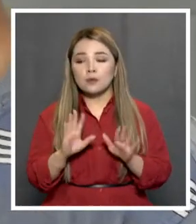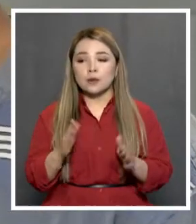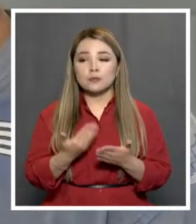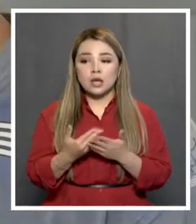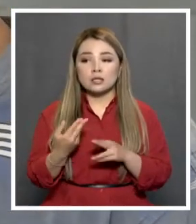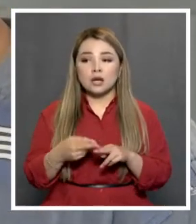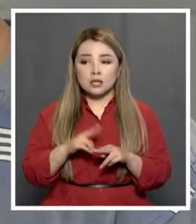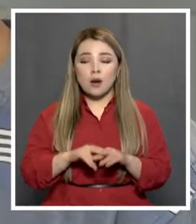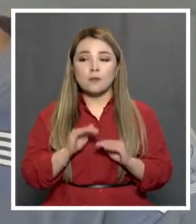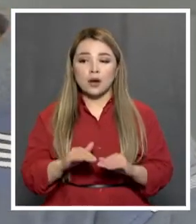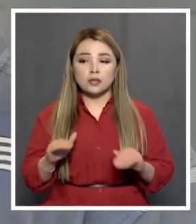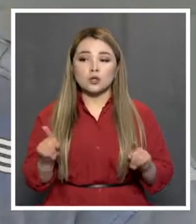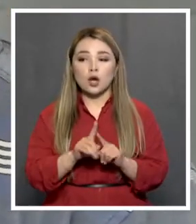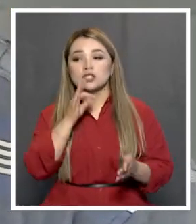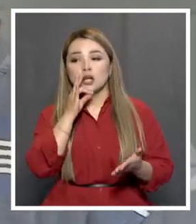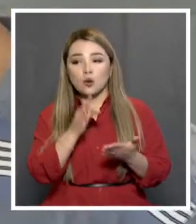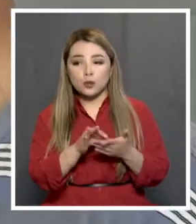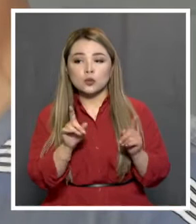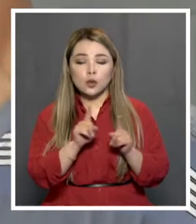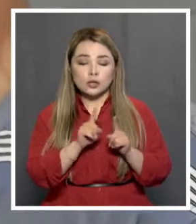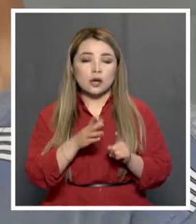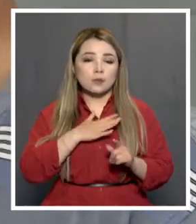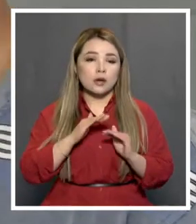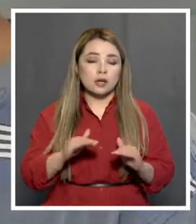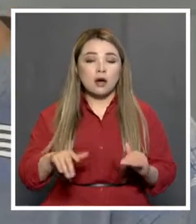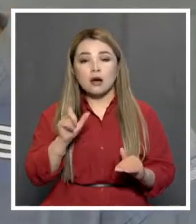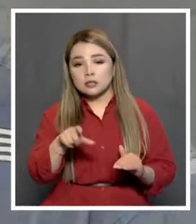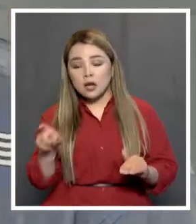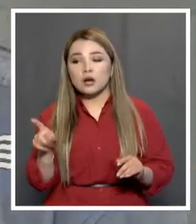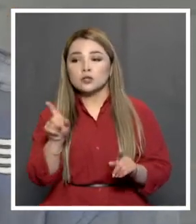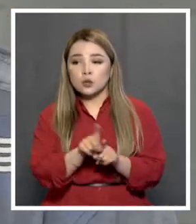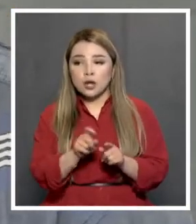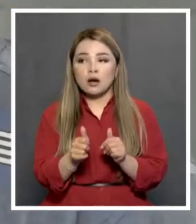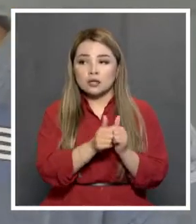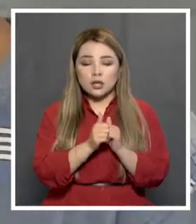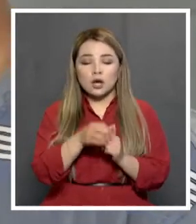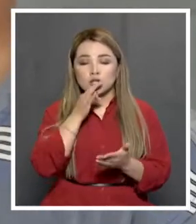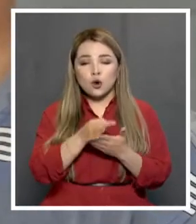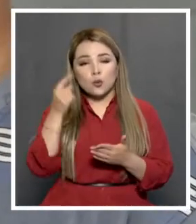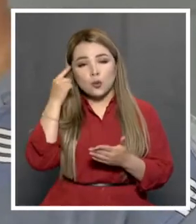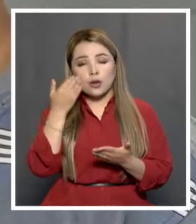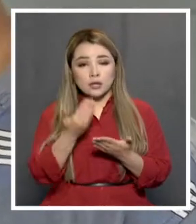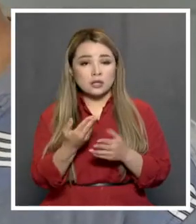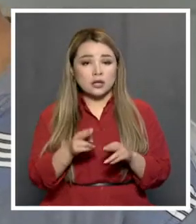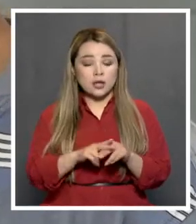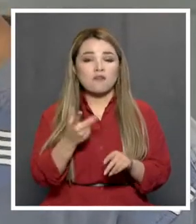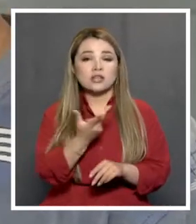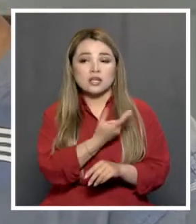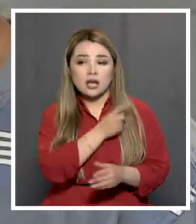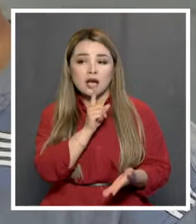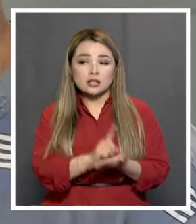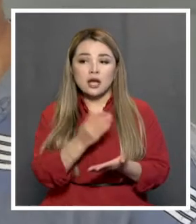мысалға балаларым үшін де жауапкершілікпін. Мына қасымдағы кісілер үшін де жауапкершілік деп ойлаймын. Өйткені бұл вакцинация